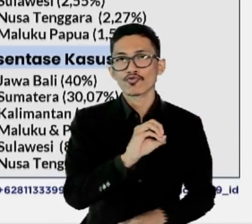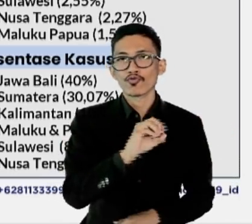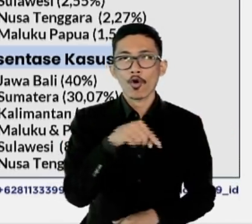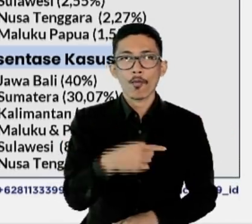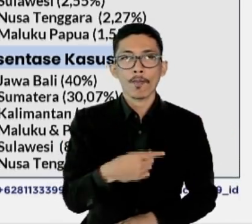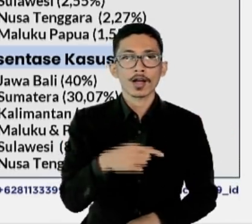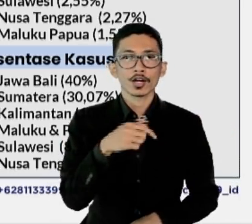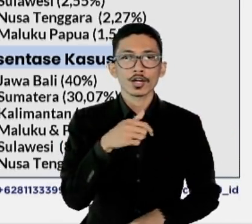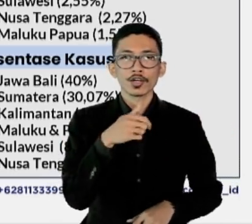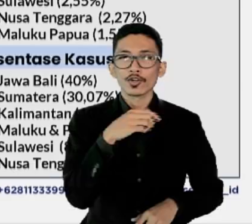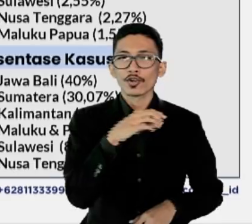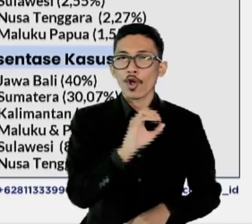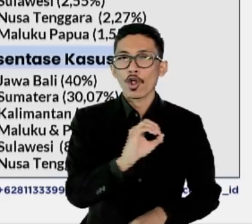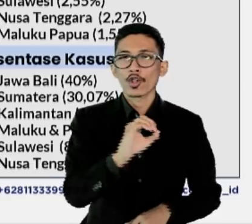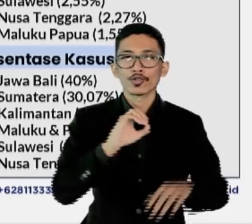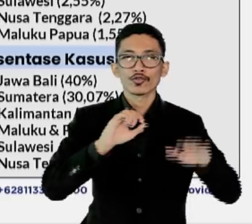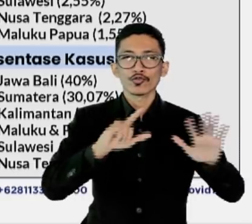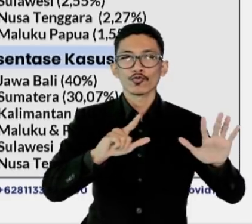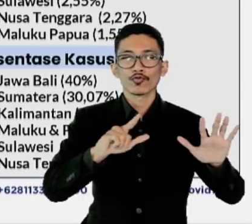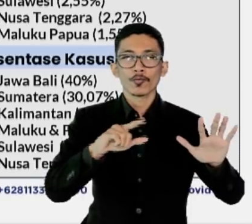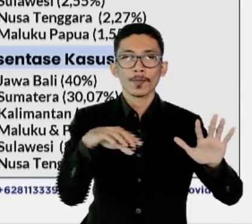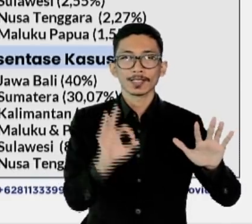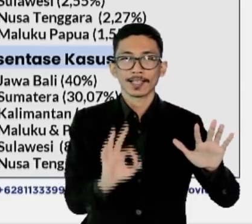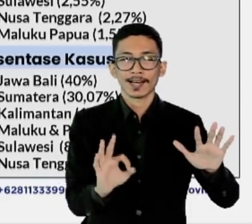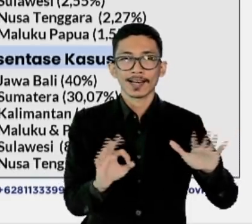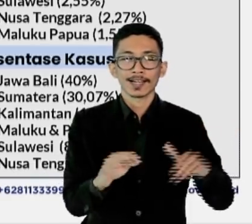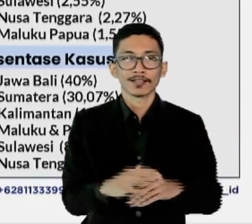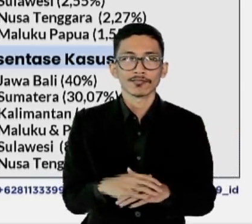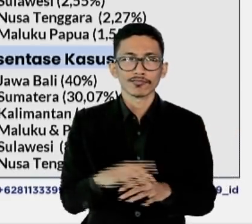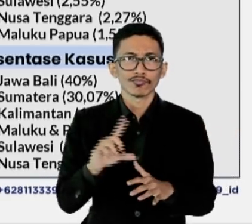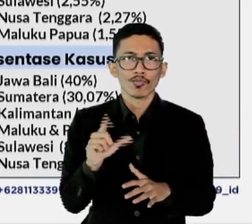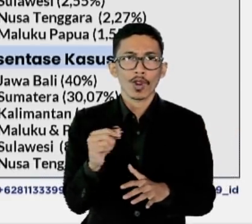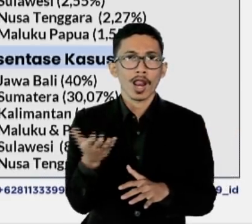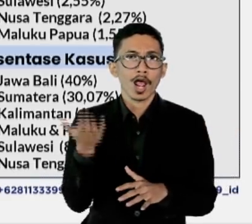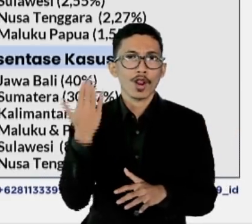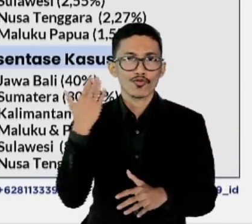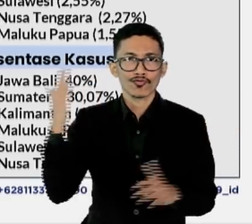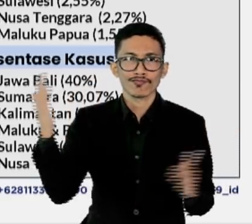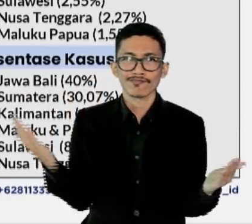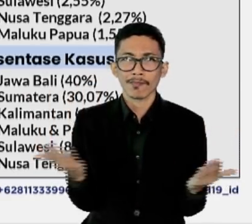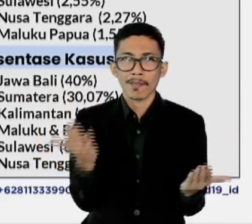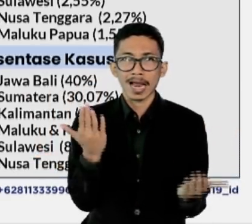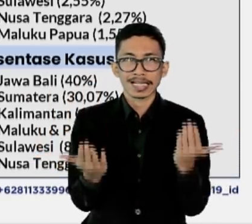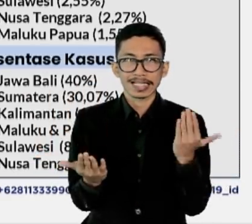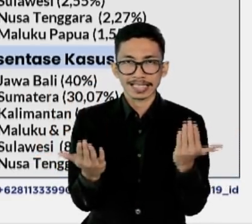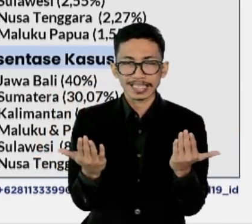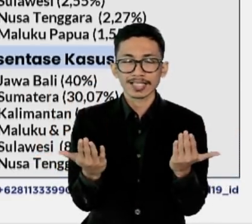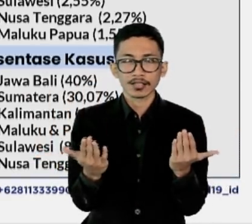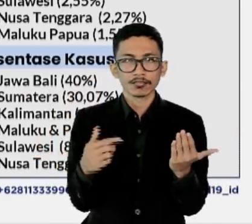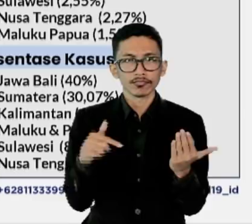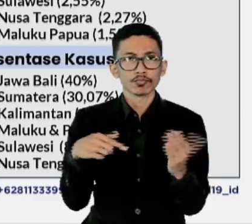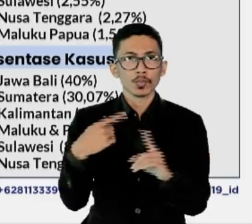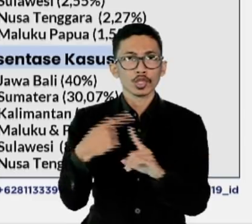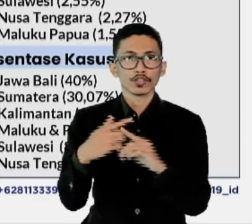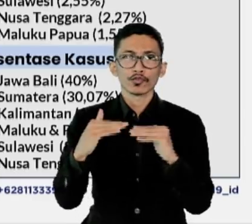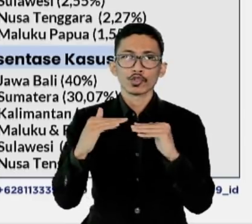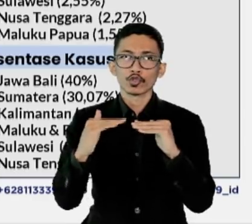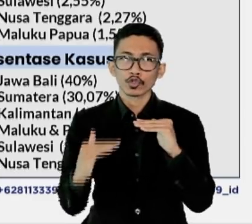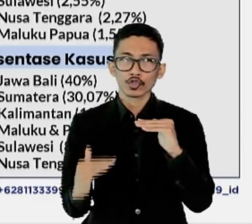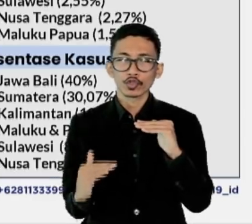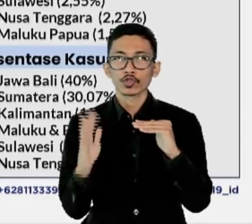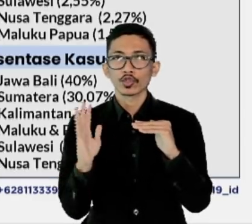30,07%. Jika dibandingkan dengan bulan lalu, maka di bulan ini kasus positifnya telah turun sebesar